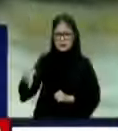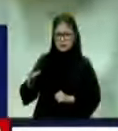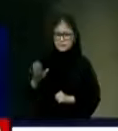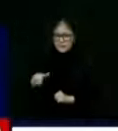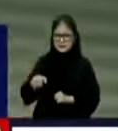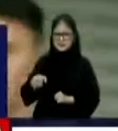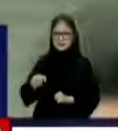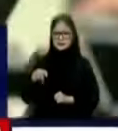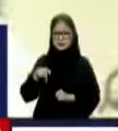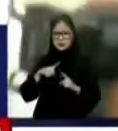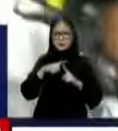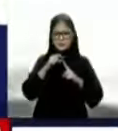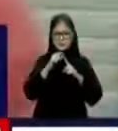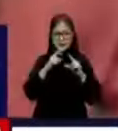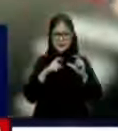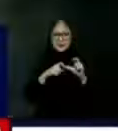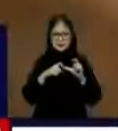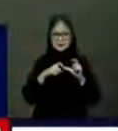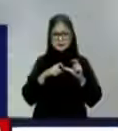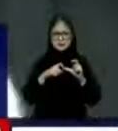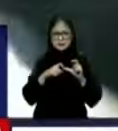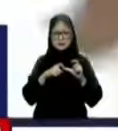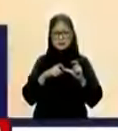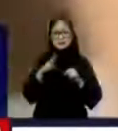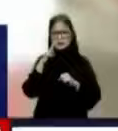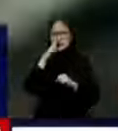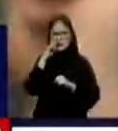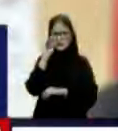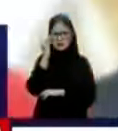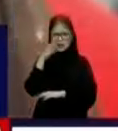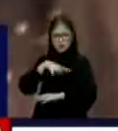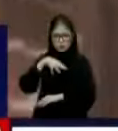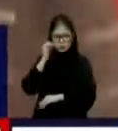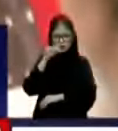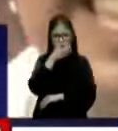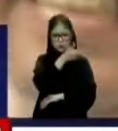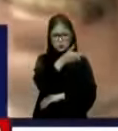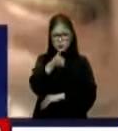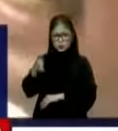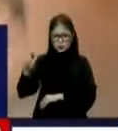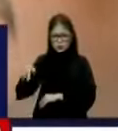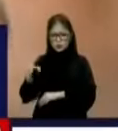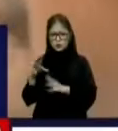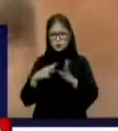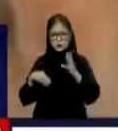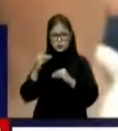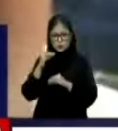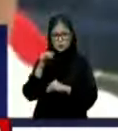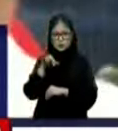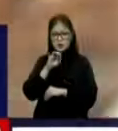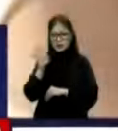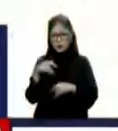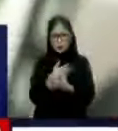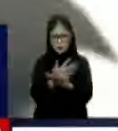di TPS di kawasan Senen, Jakarta Pusat ya. Ya. Melakukan blusukan dan juga berbincang bersama sejumlah warga di sana.